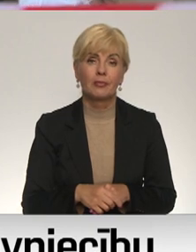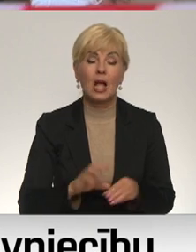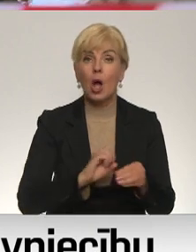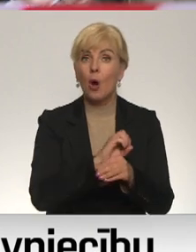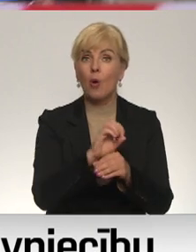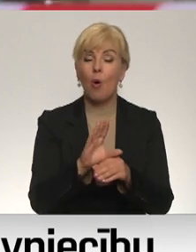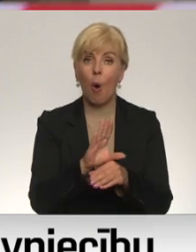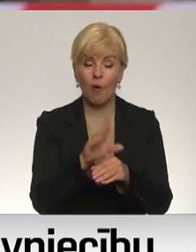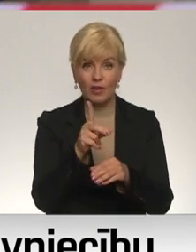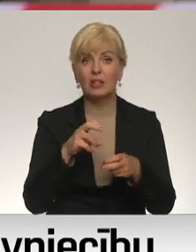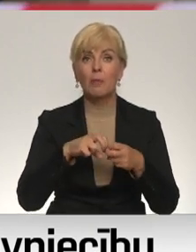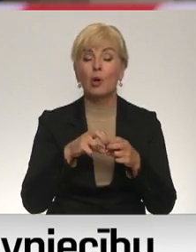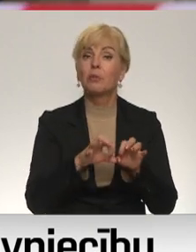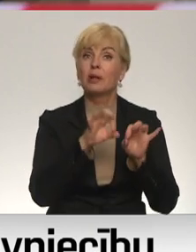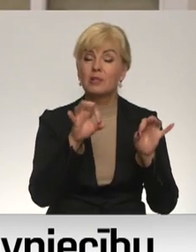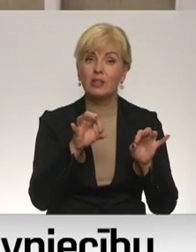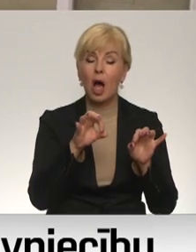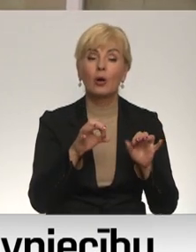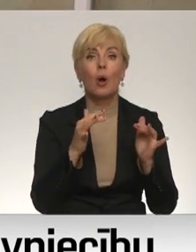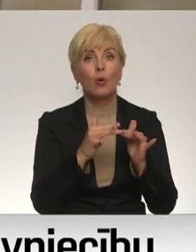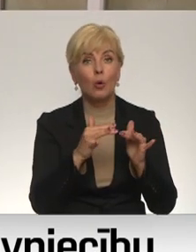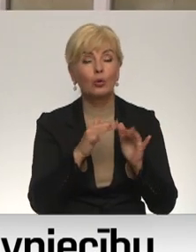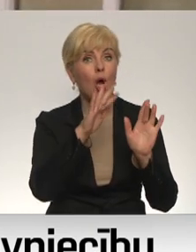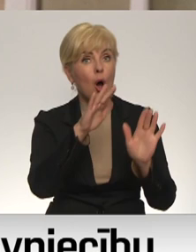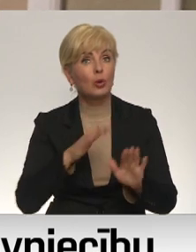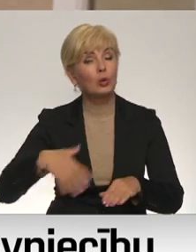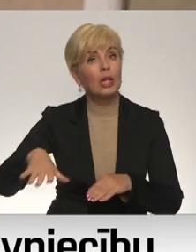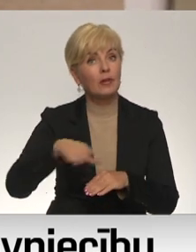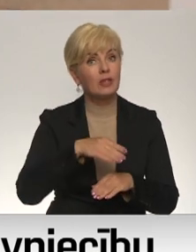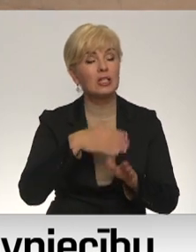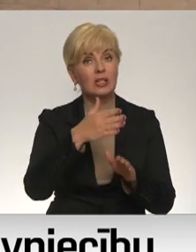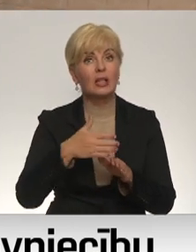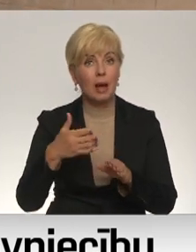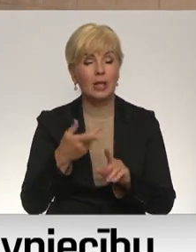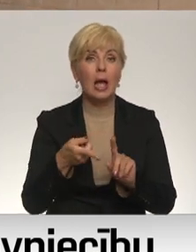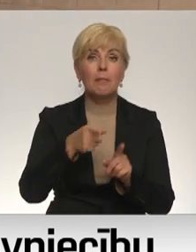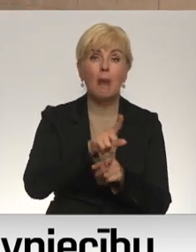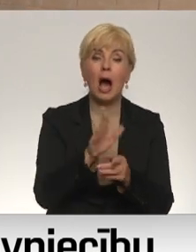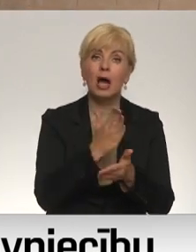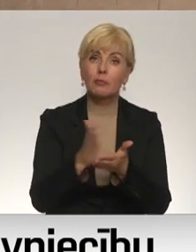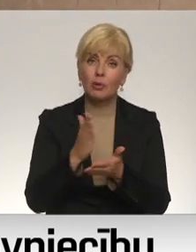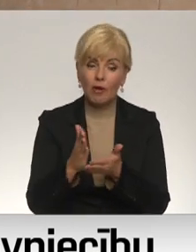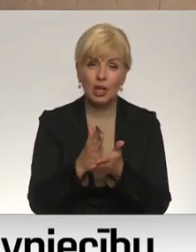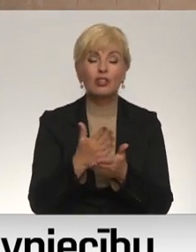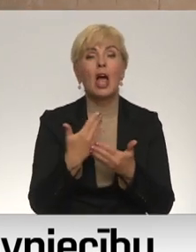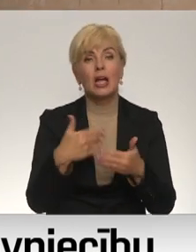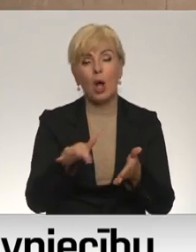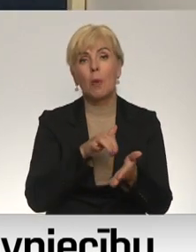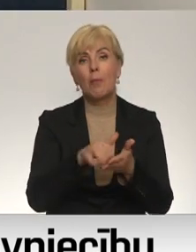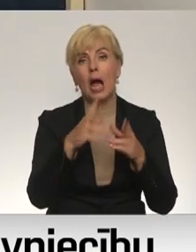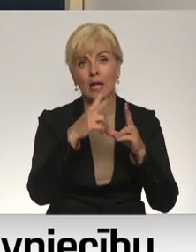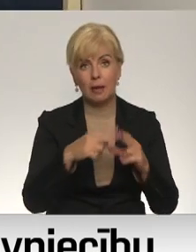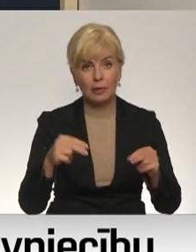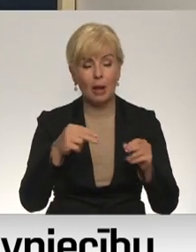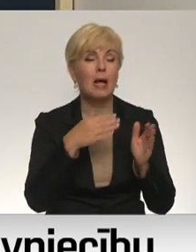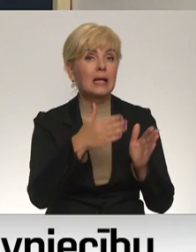Covida izaicinājumi sākumā gultu, bet rudenī pat visas slimnīcas pārprofilēšana par laimi ir aiz muguras, stāstot par